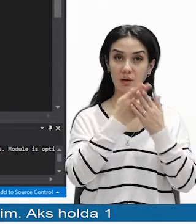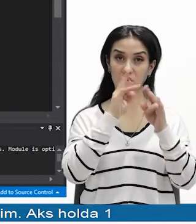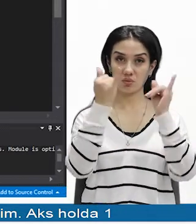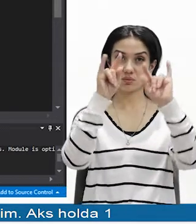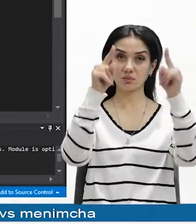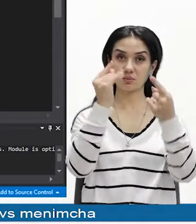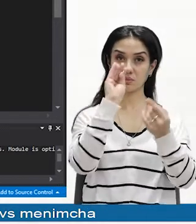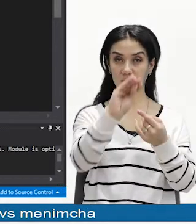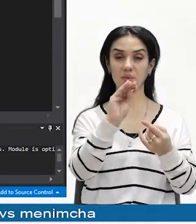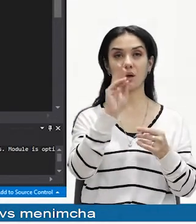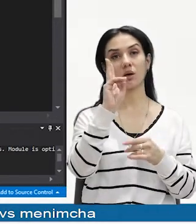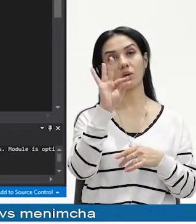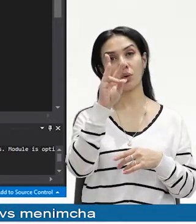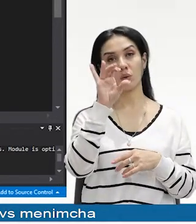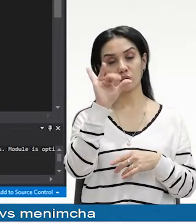right